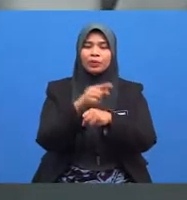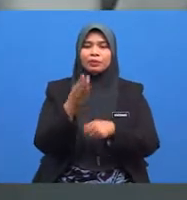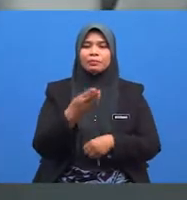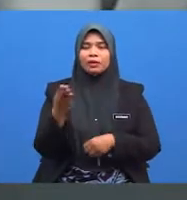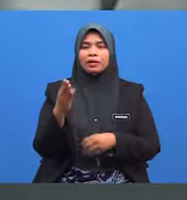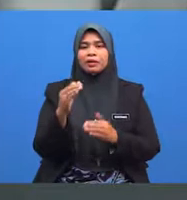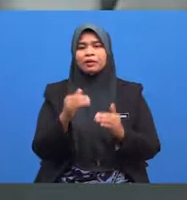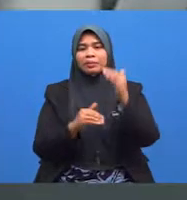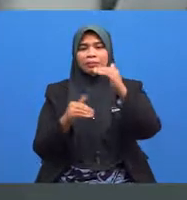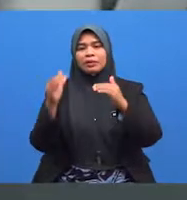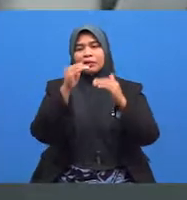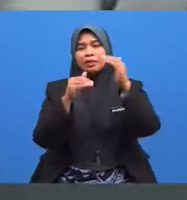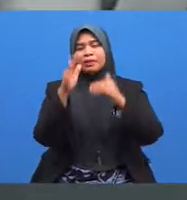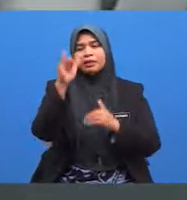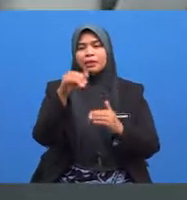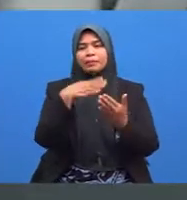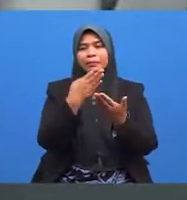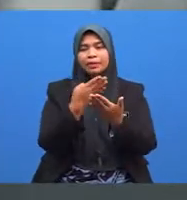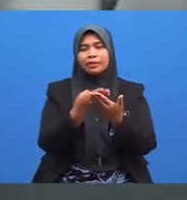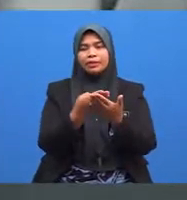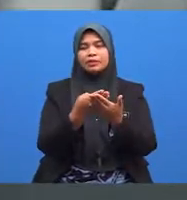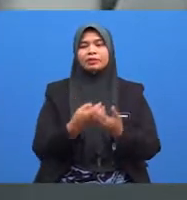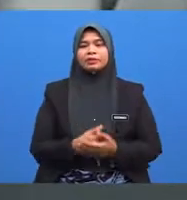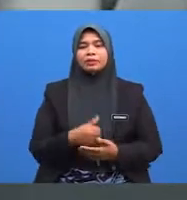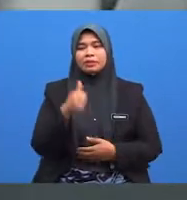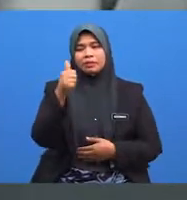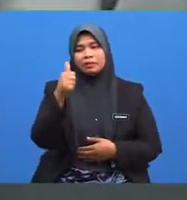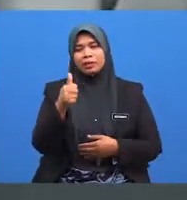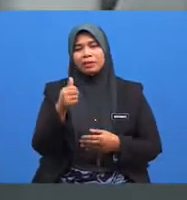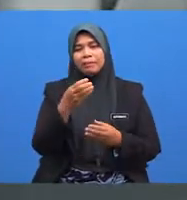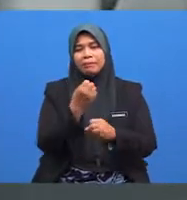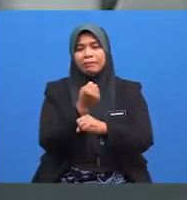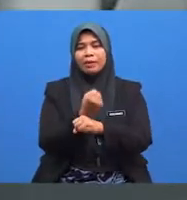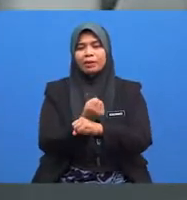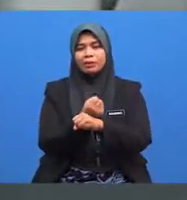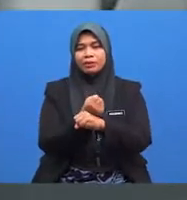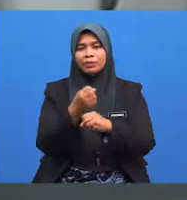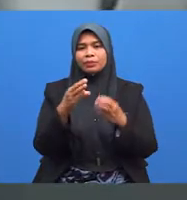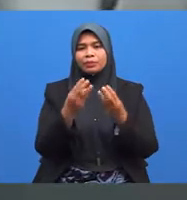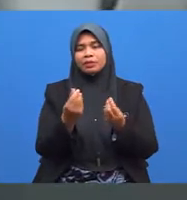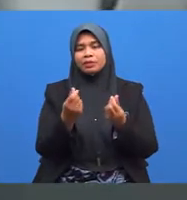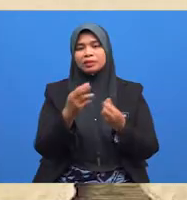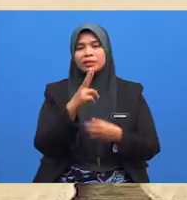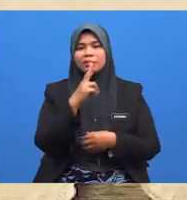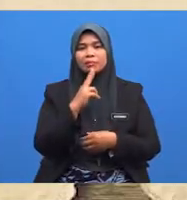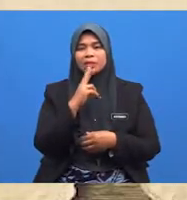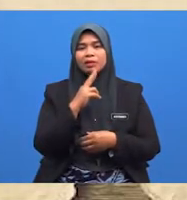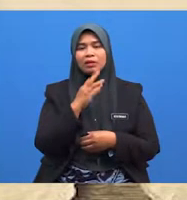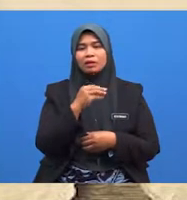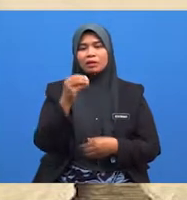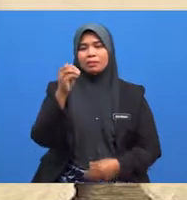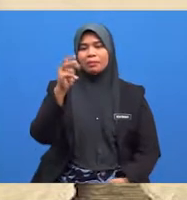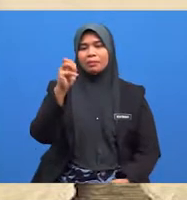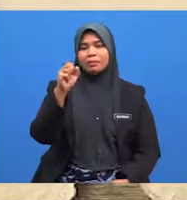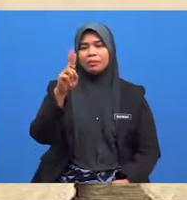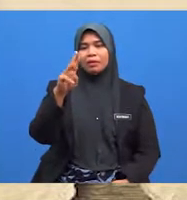ciri penting seni bina di India zaman Mughal ialah penggunaan bahan binaan yang berkualiti.